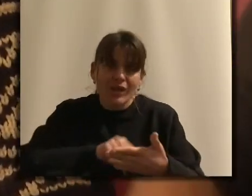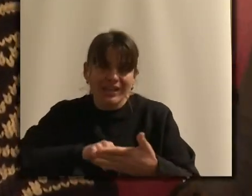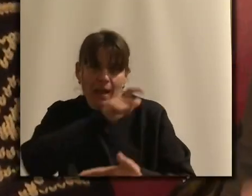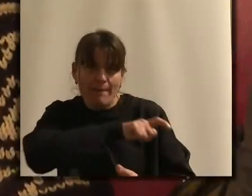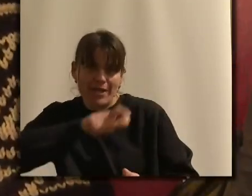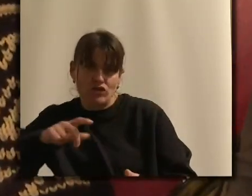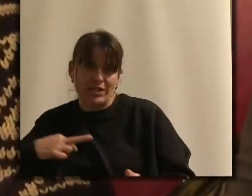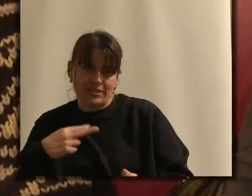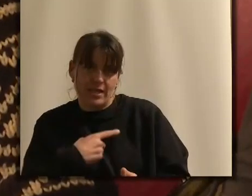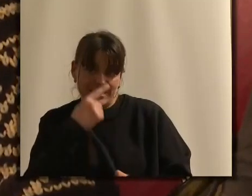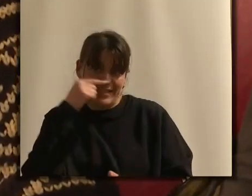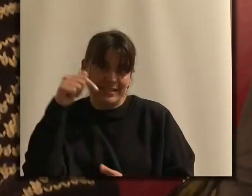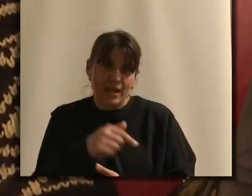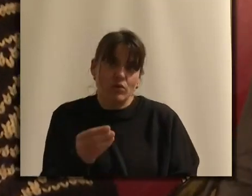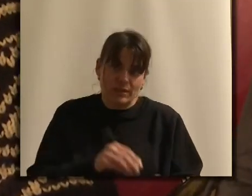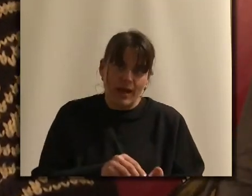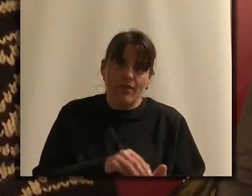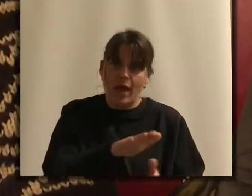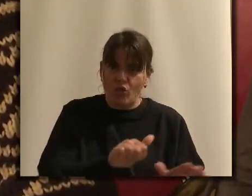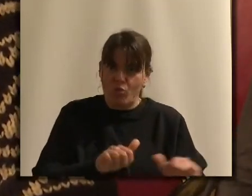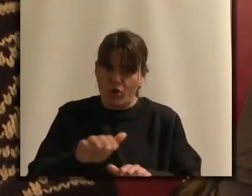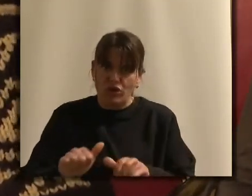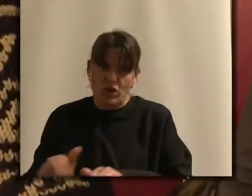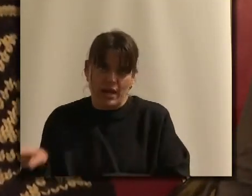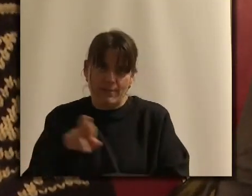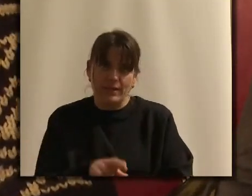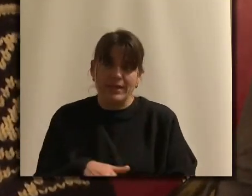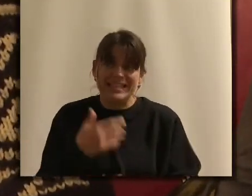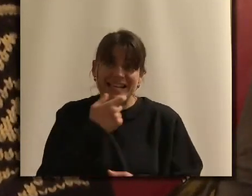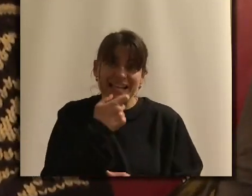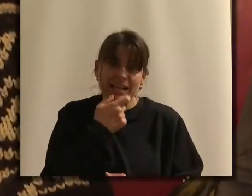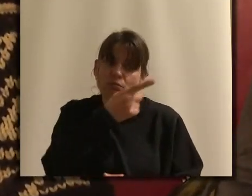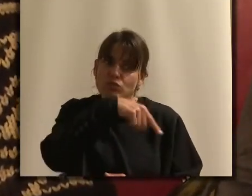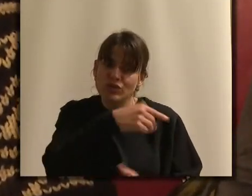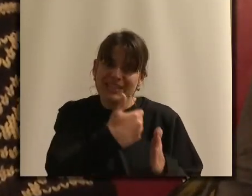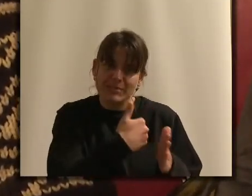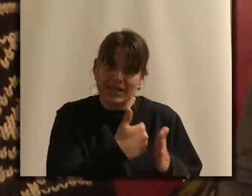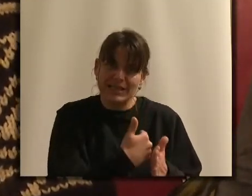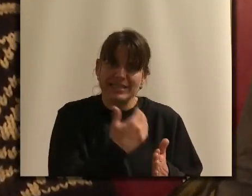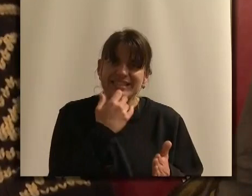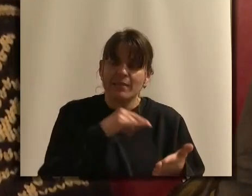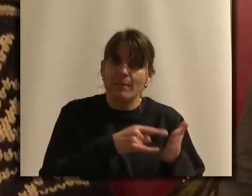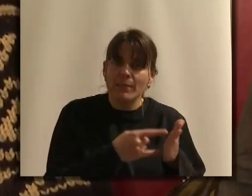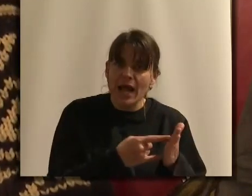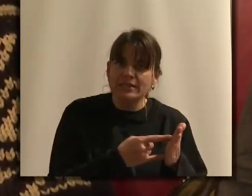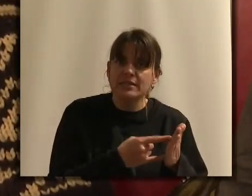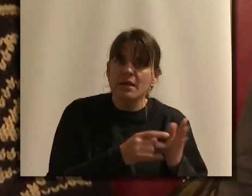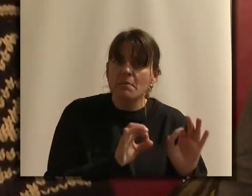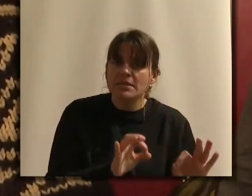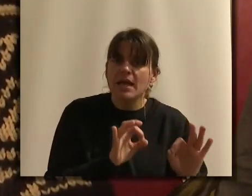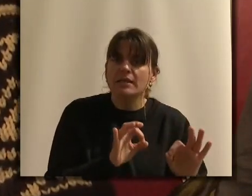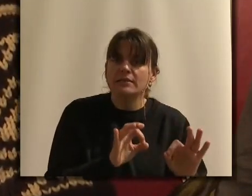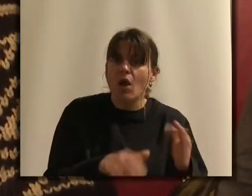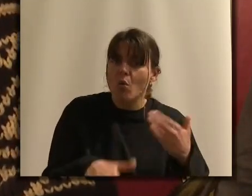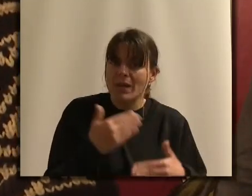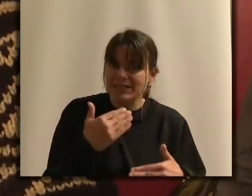trans. I aquest any s'ha tornat a fer aquesta convocatòria. Ens agradaria que ens expliquessin si hi ha plans ocupacionals que s'hagi